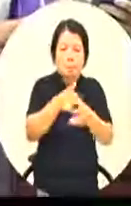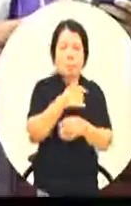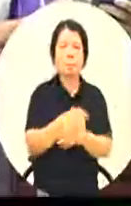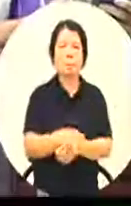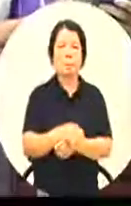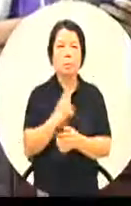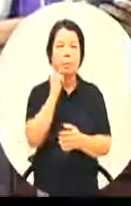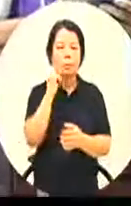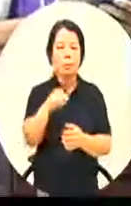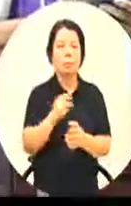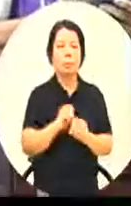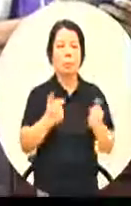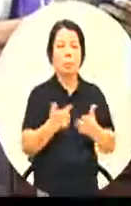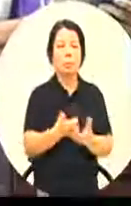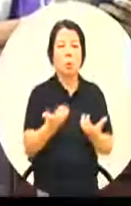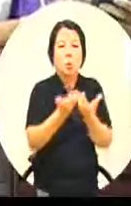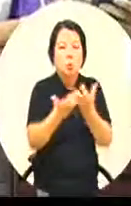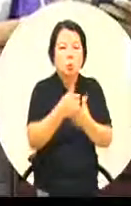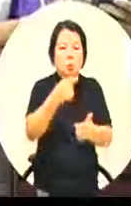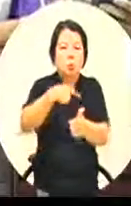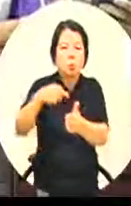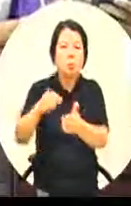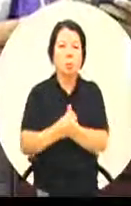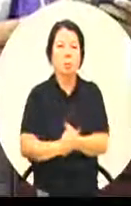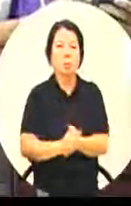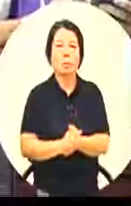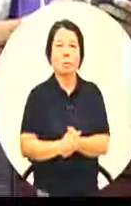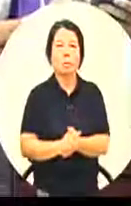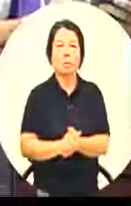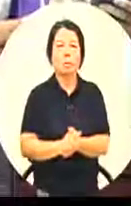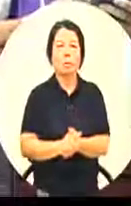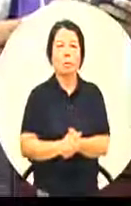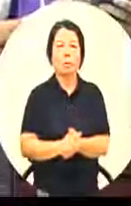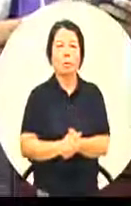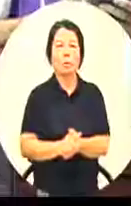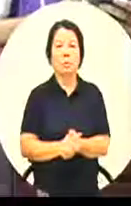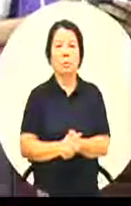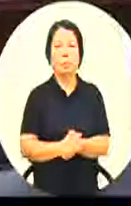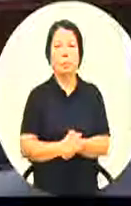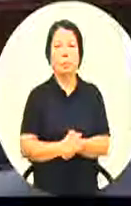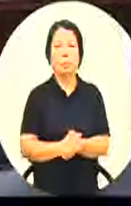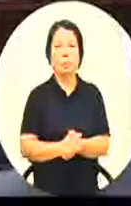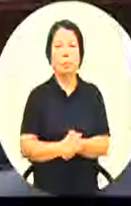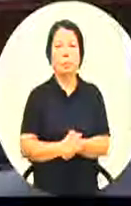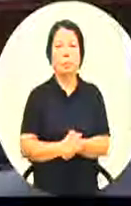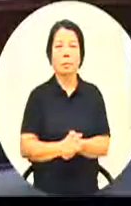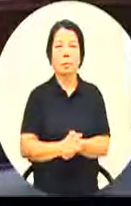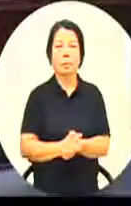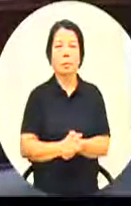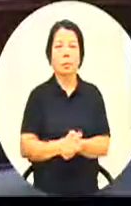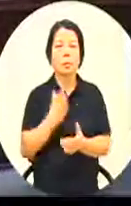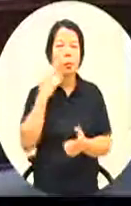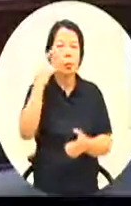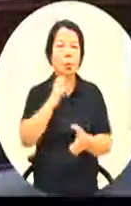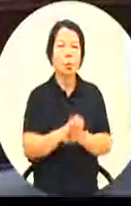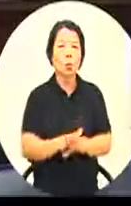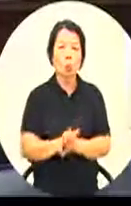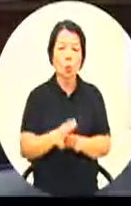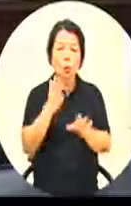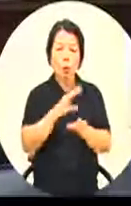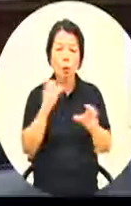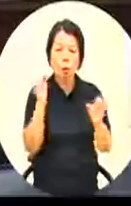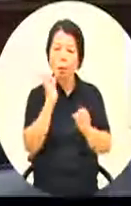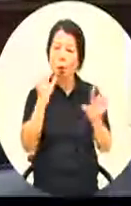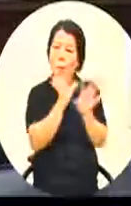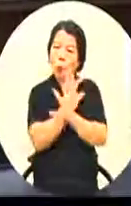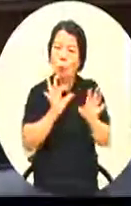难，它只要不是分科教学没有说不可以。 对，因为所以融入情境式的教学是 OK 的，